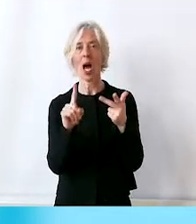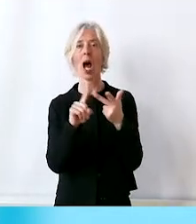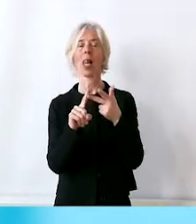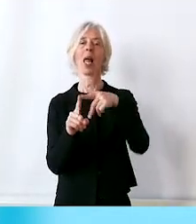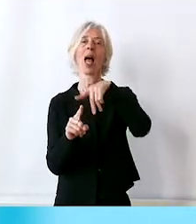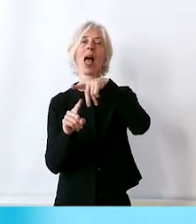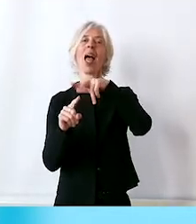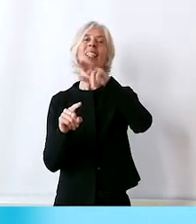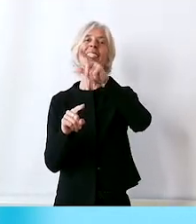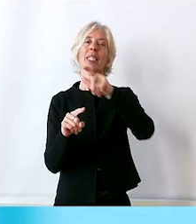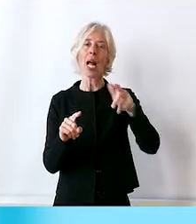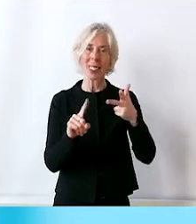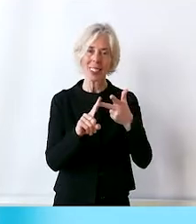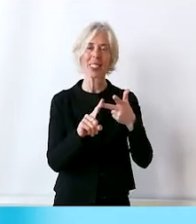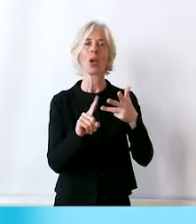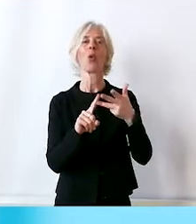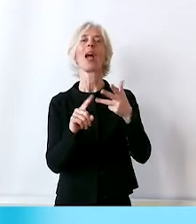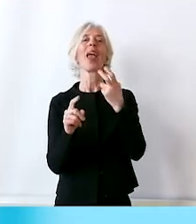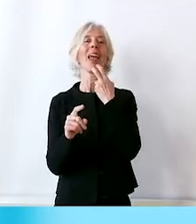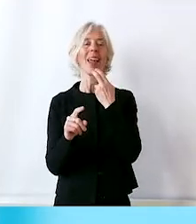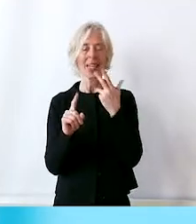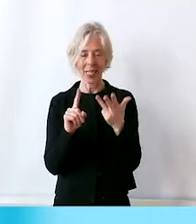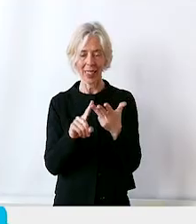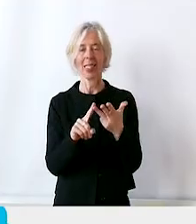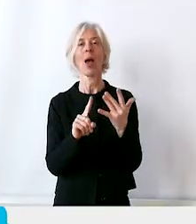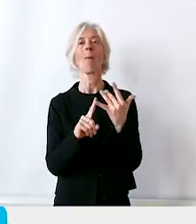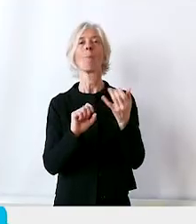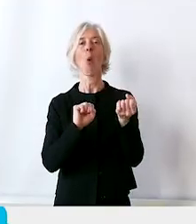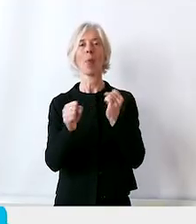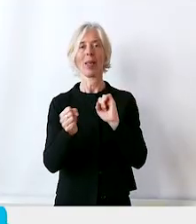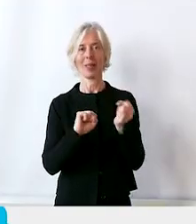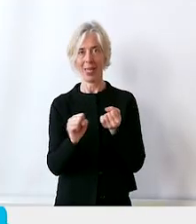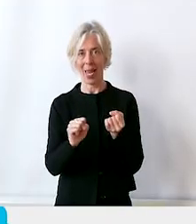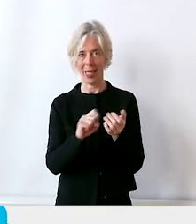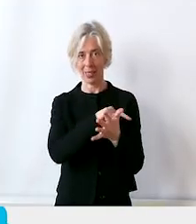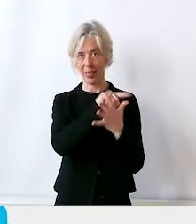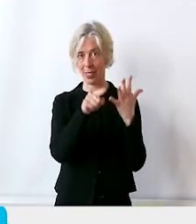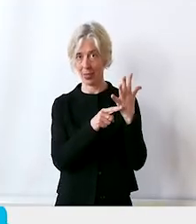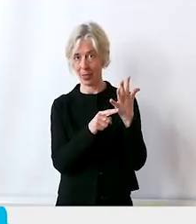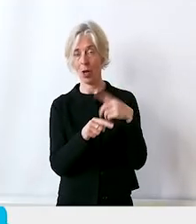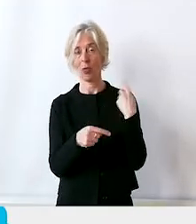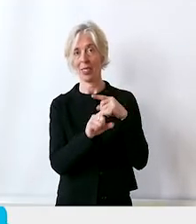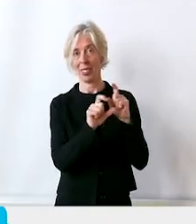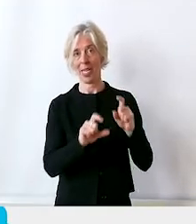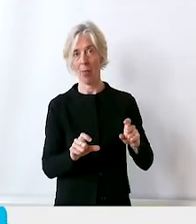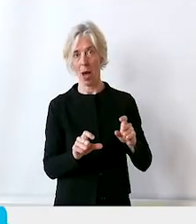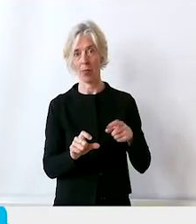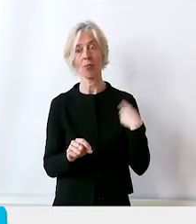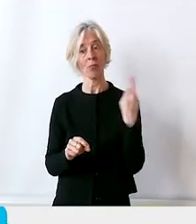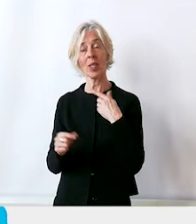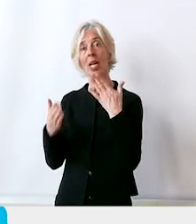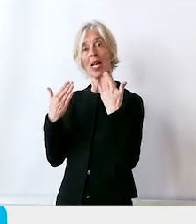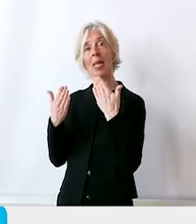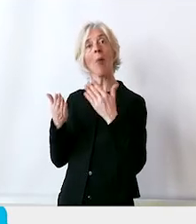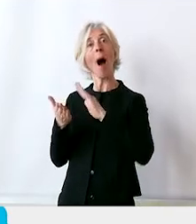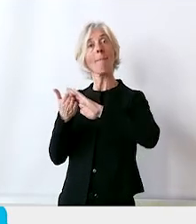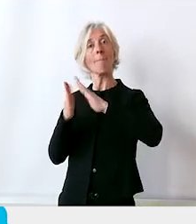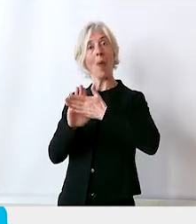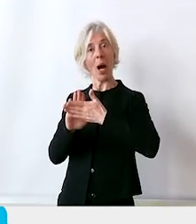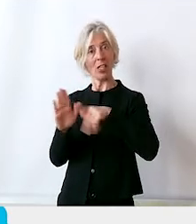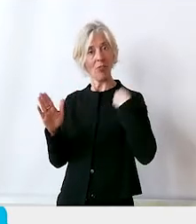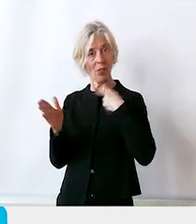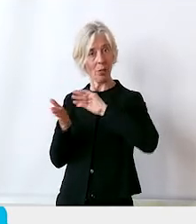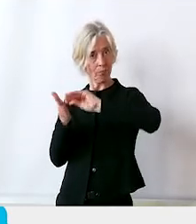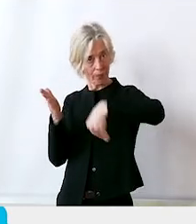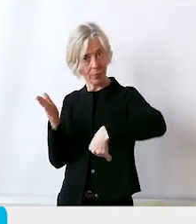Digitalisierung, Energie und Mobilität. Wir unterzeichnen den Klimapakt, weil wir als Interessensvertretung